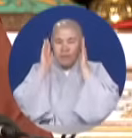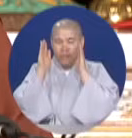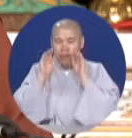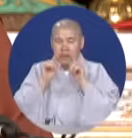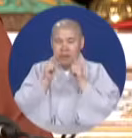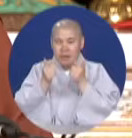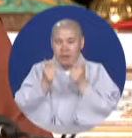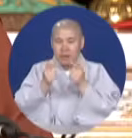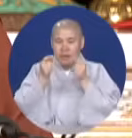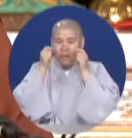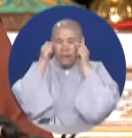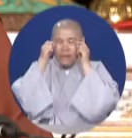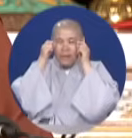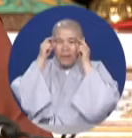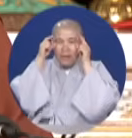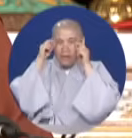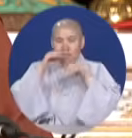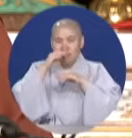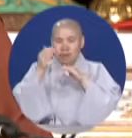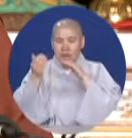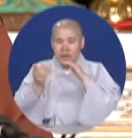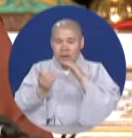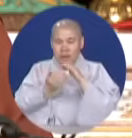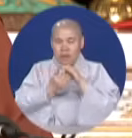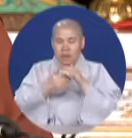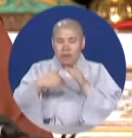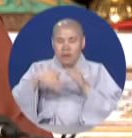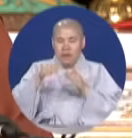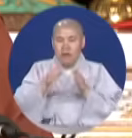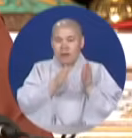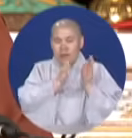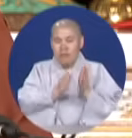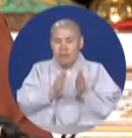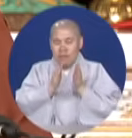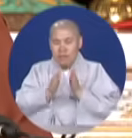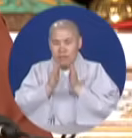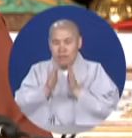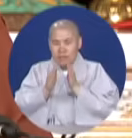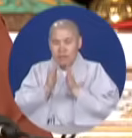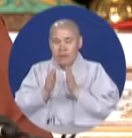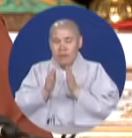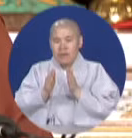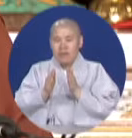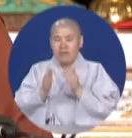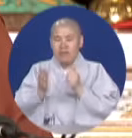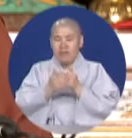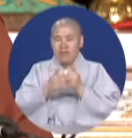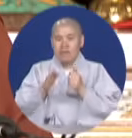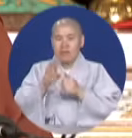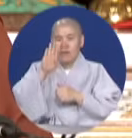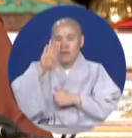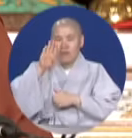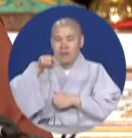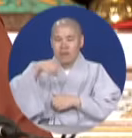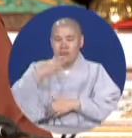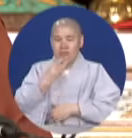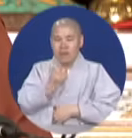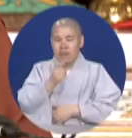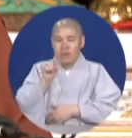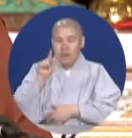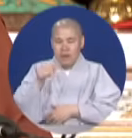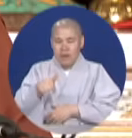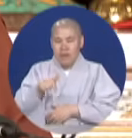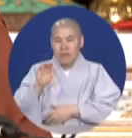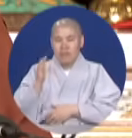아니라 깨달음을 이루어가는 공부니까 이건 불학이다. 같은 불교학인데